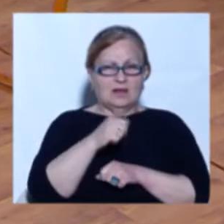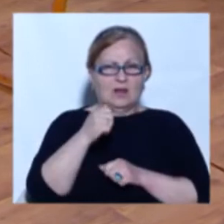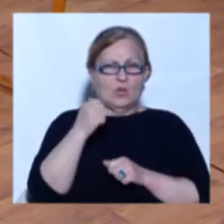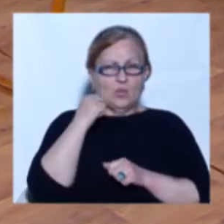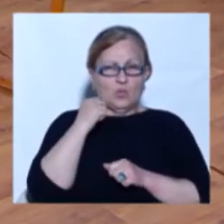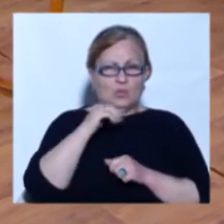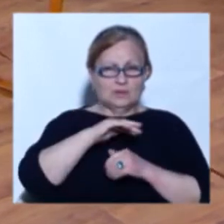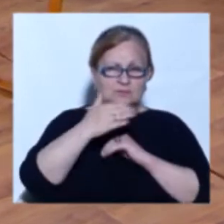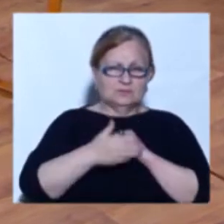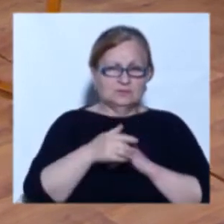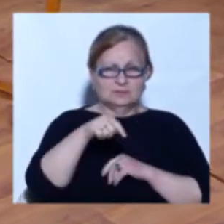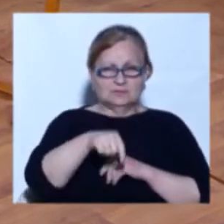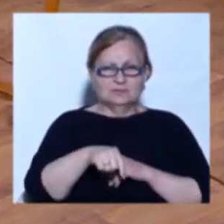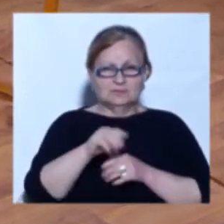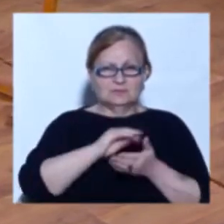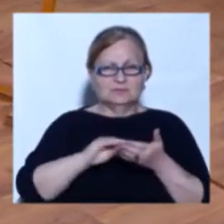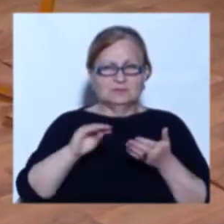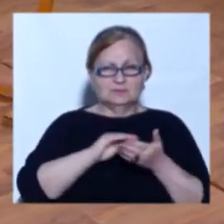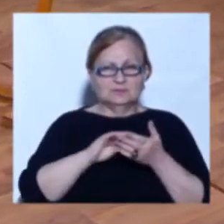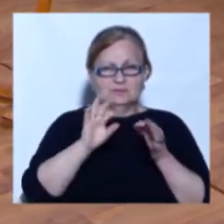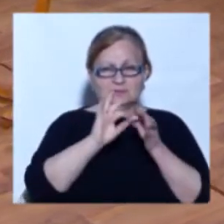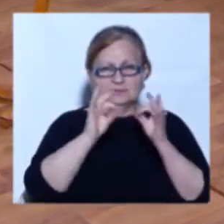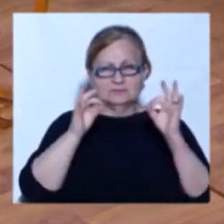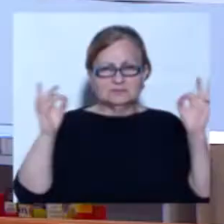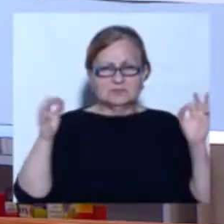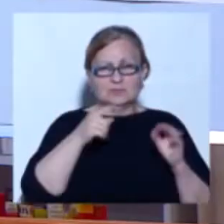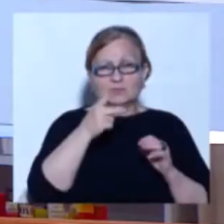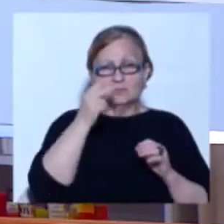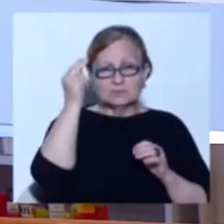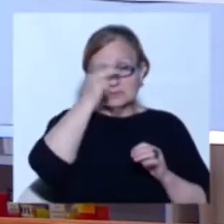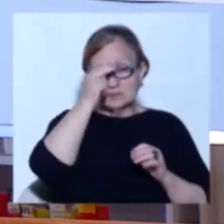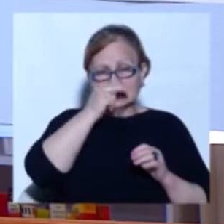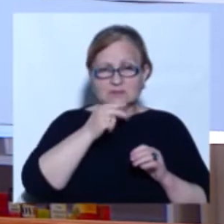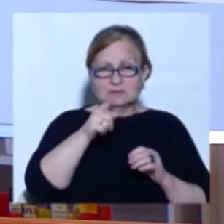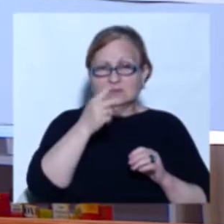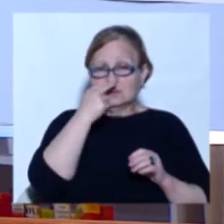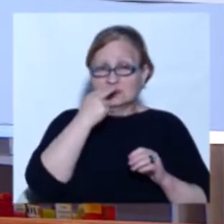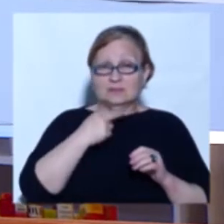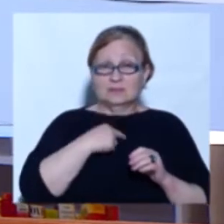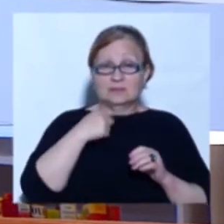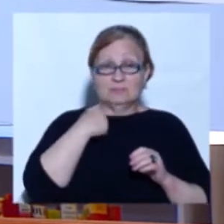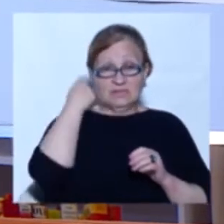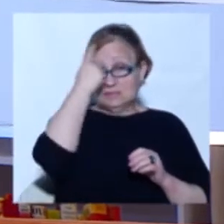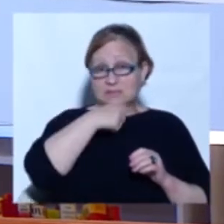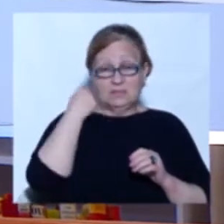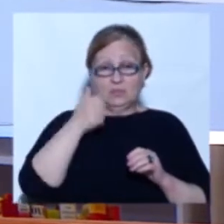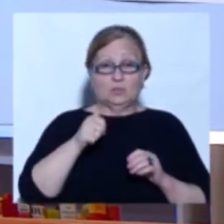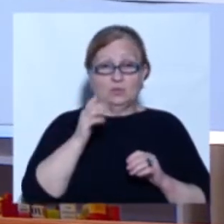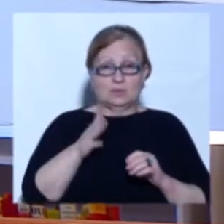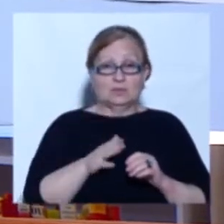მხარეს წერია წინადადება. შენ უნდა წაიკითხო და დააკვირდე ჩემს სახეს, ჩემს გამომეტყველებას.